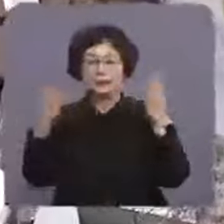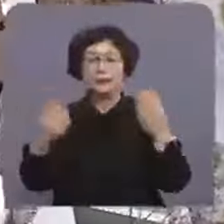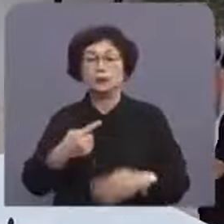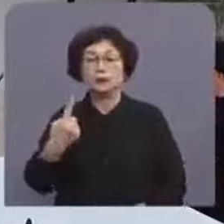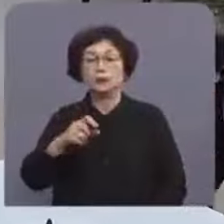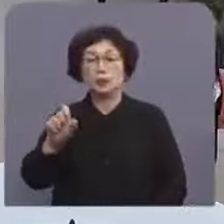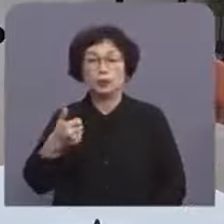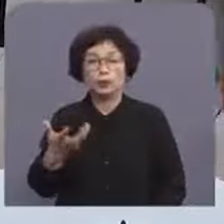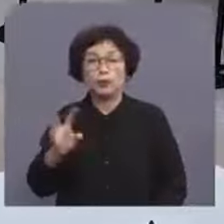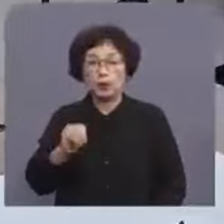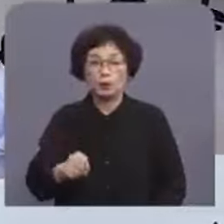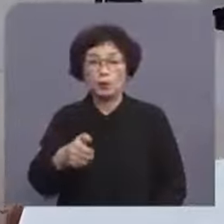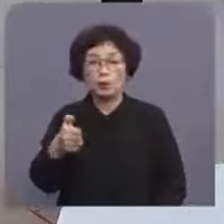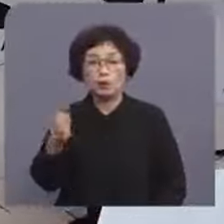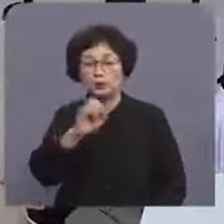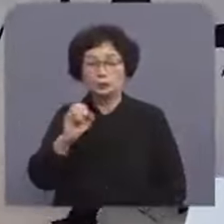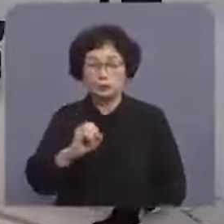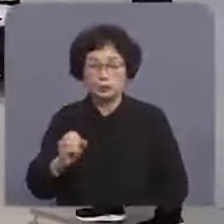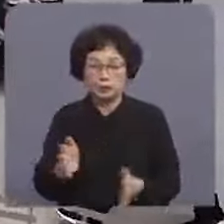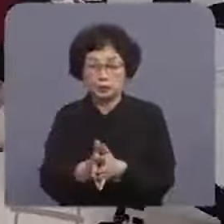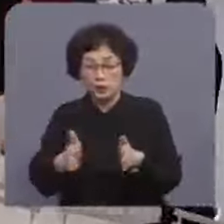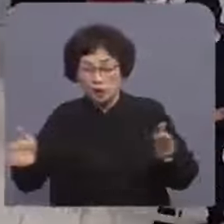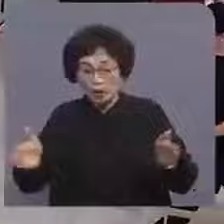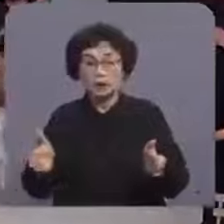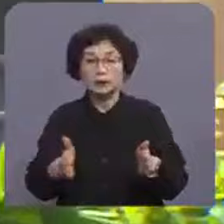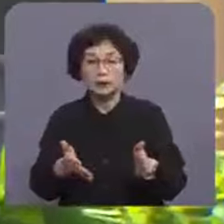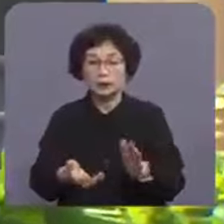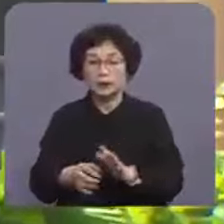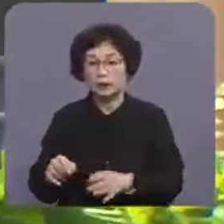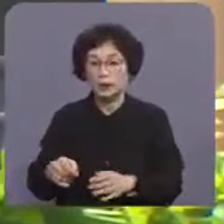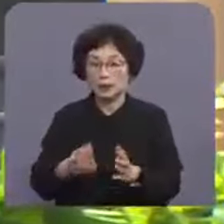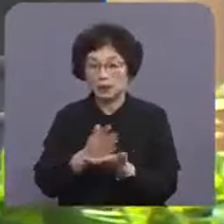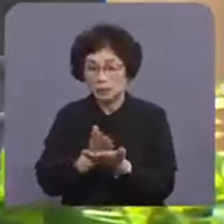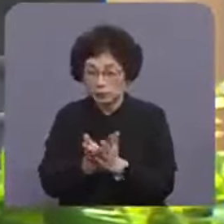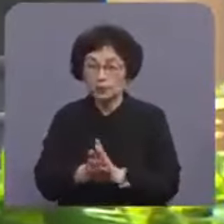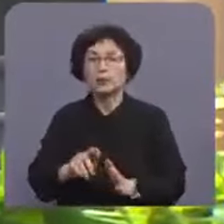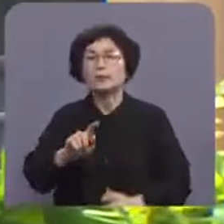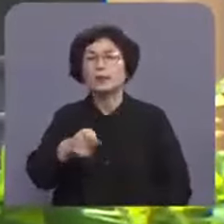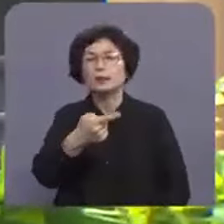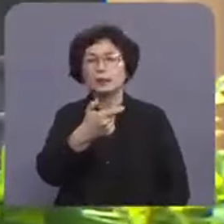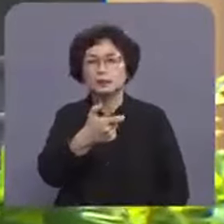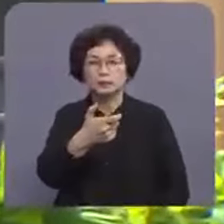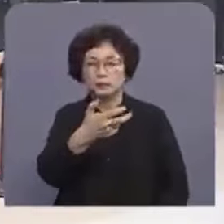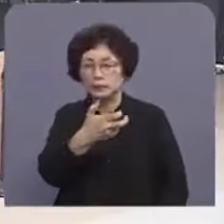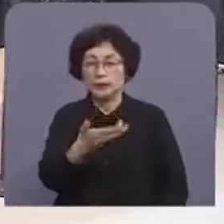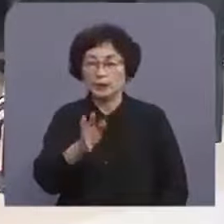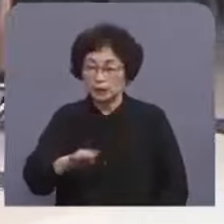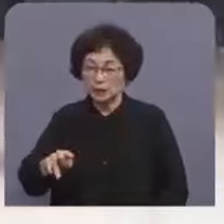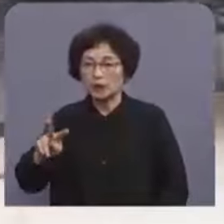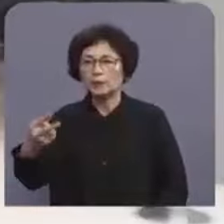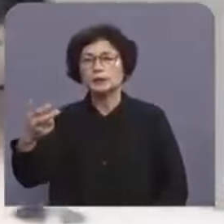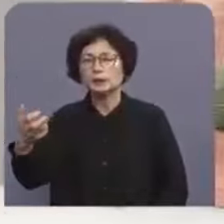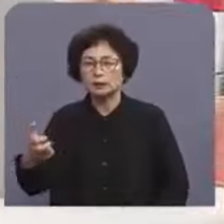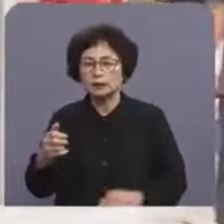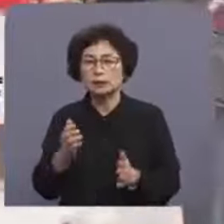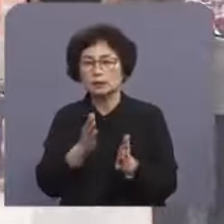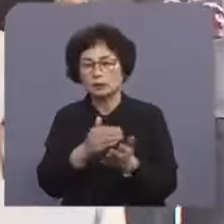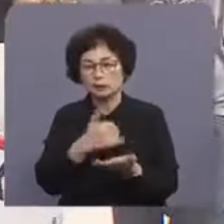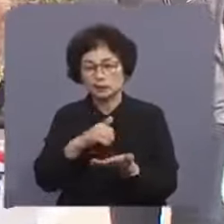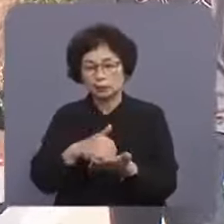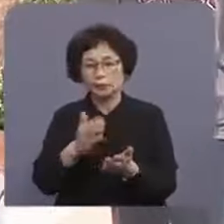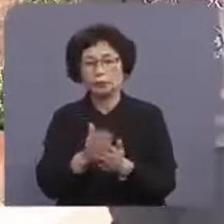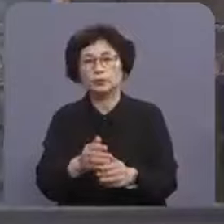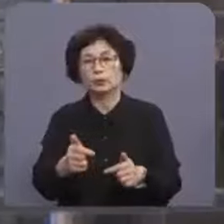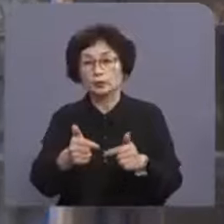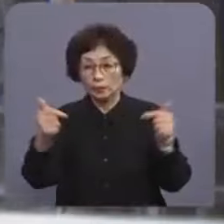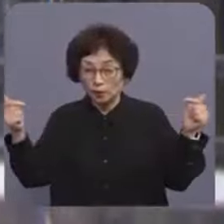1,500억 원을 들여 50% 확장하고 입점 브랜드도 기존 170개에서 270개로 수도권 아울렛 수준으로 늘려 전국